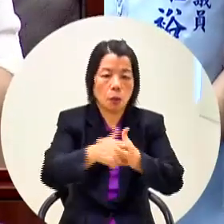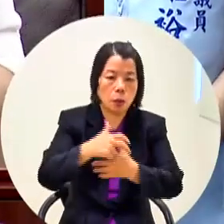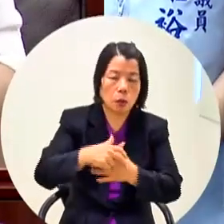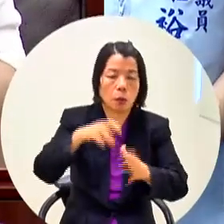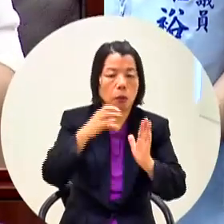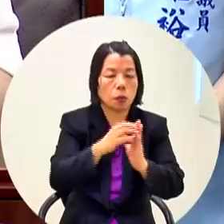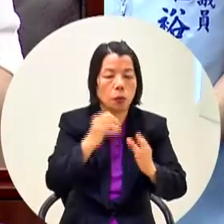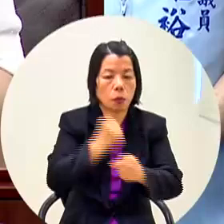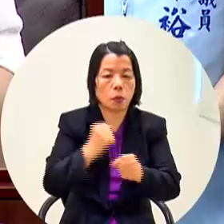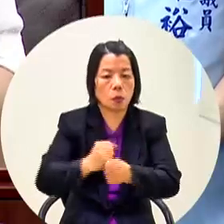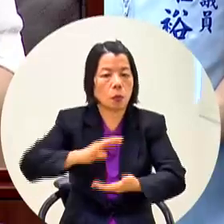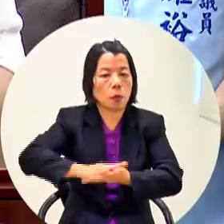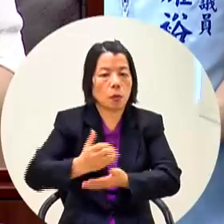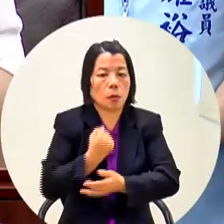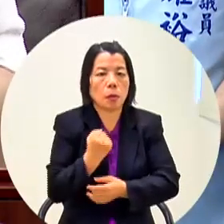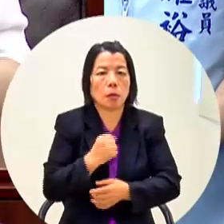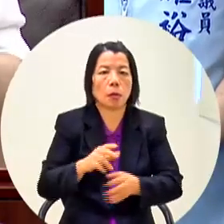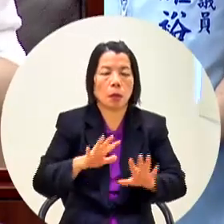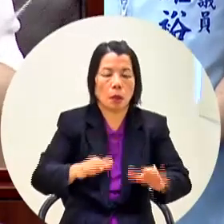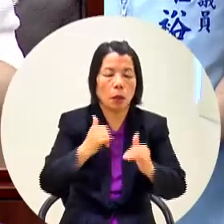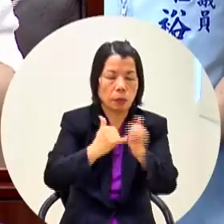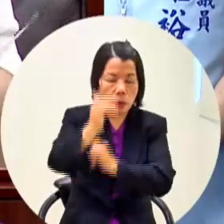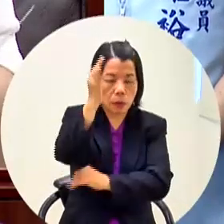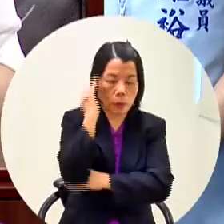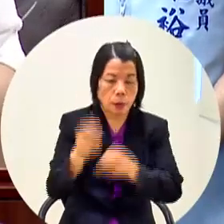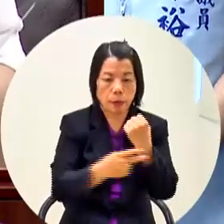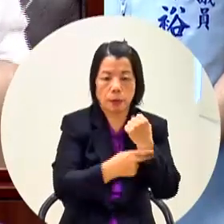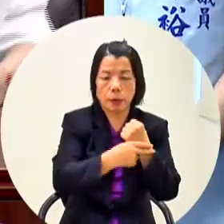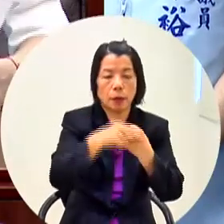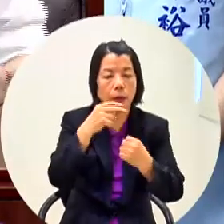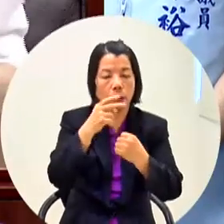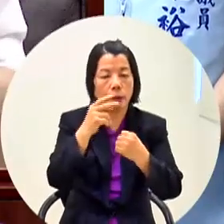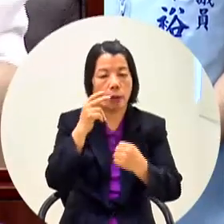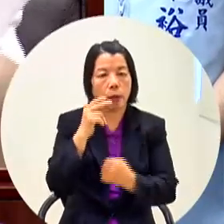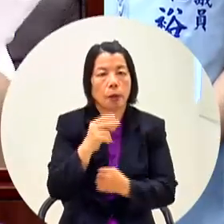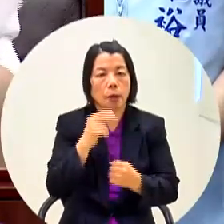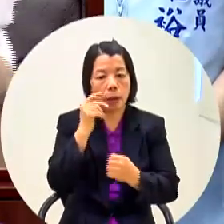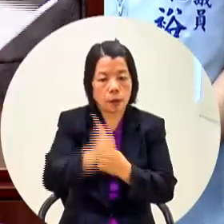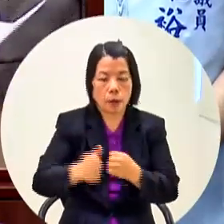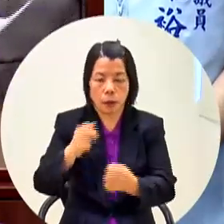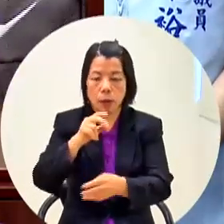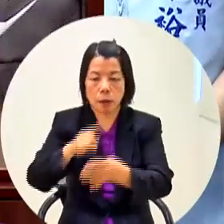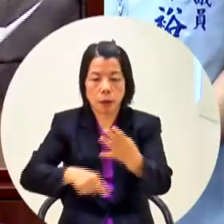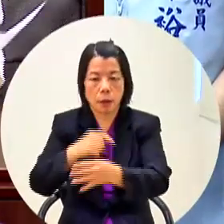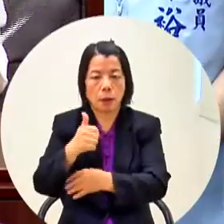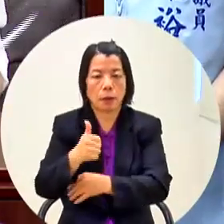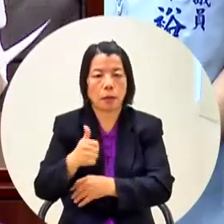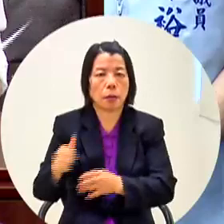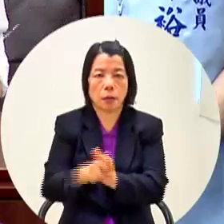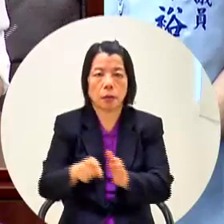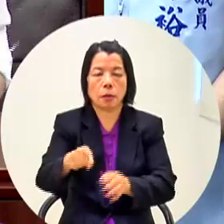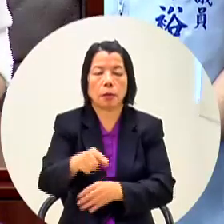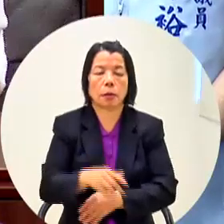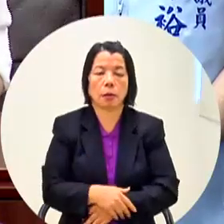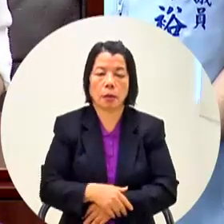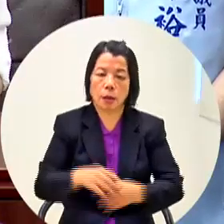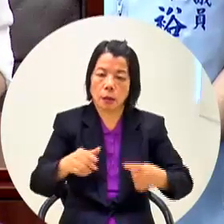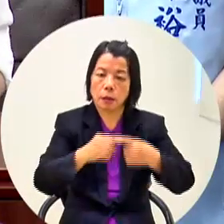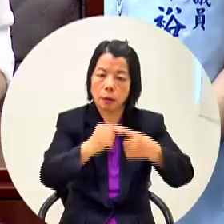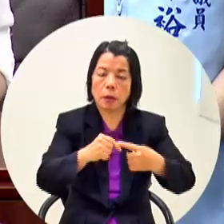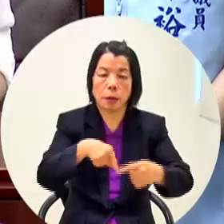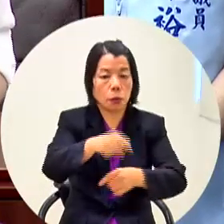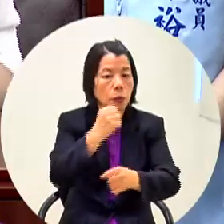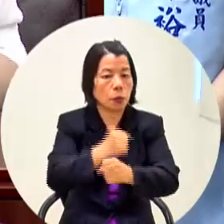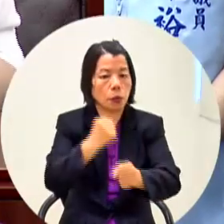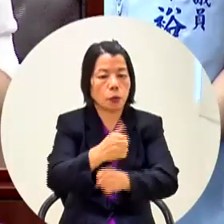还有民政局的李干事，还有第一线的医护人员，将近我们特别担心就第一线高风险的这一